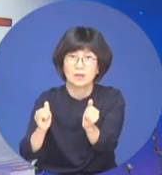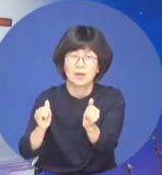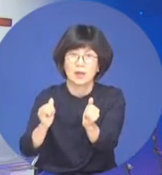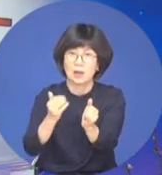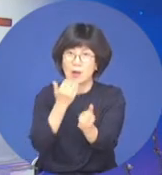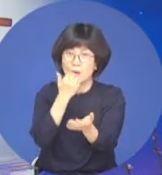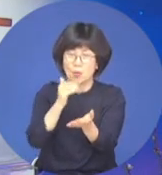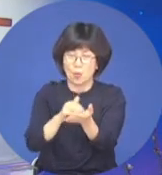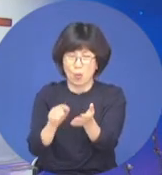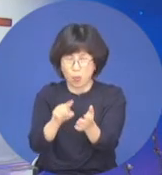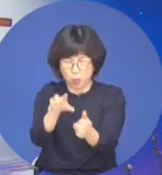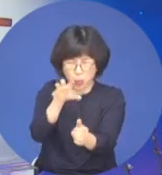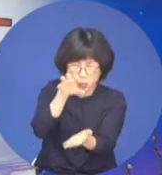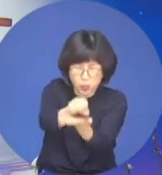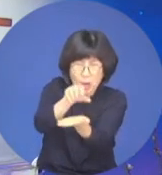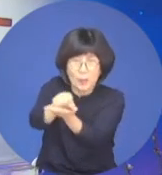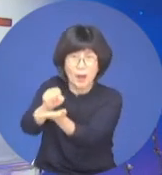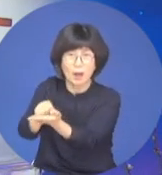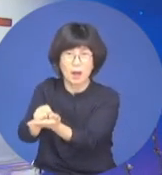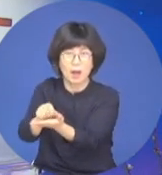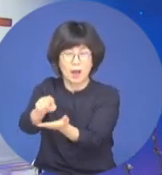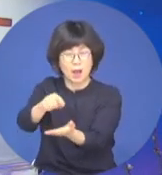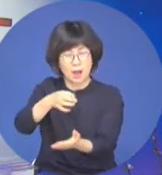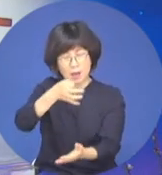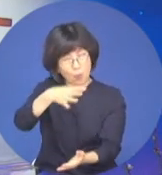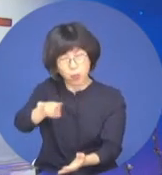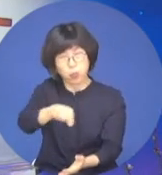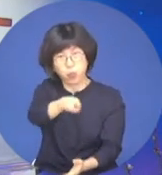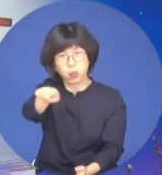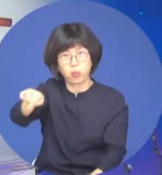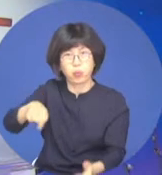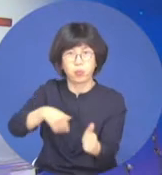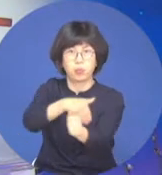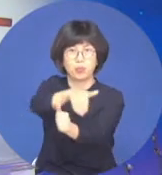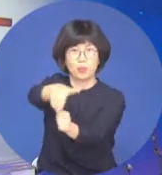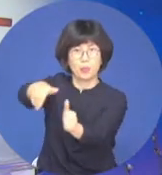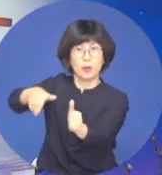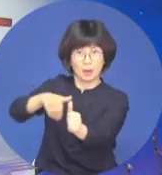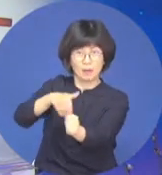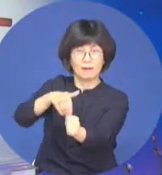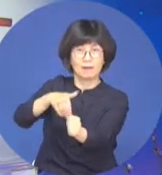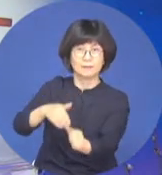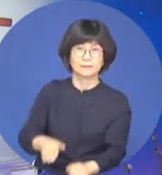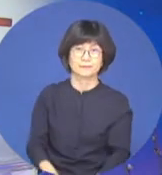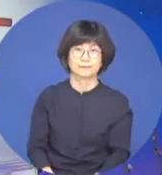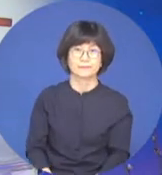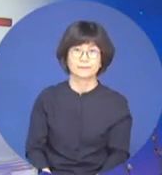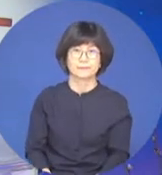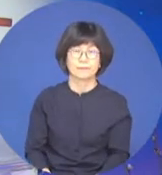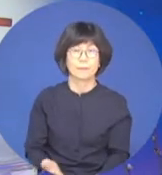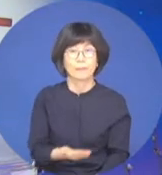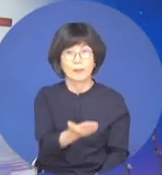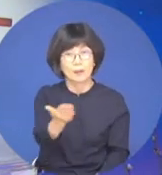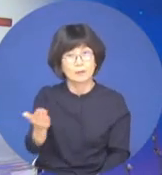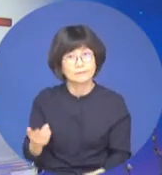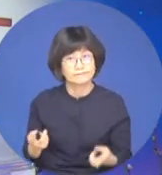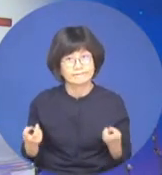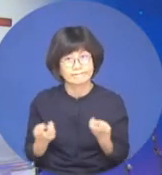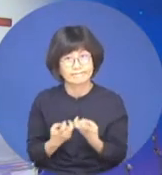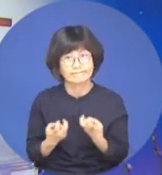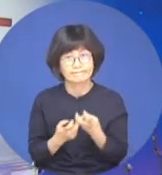착취를 하고 박해를 하고 꼼짝 못하게 만들어 놓은 이 상황이란 말이죠. 여러분 어떻게 합니까?